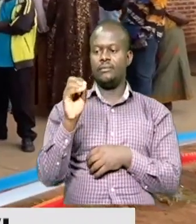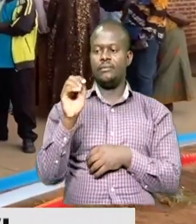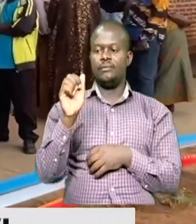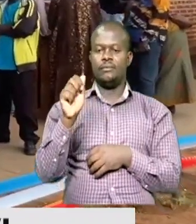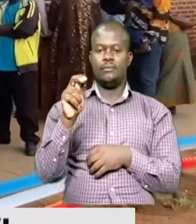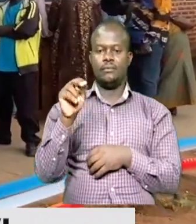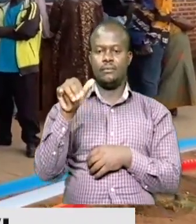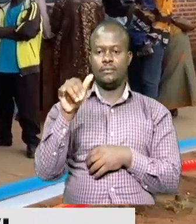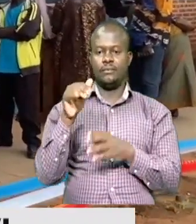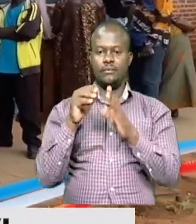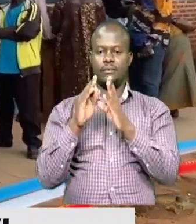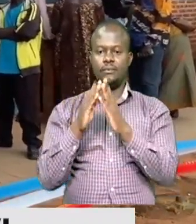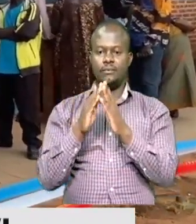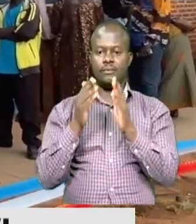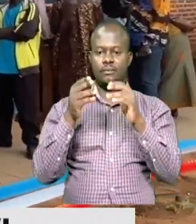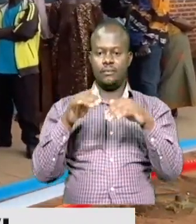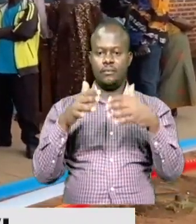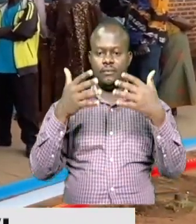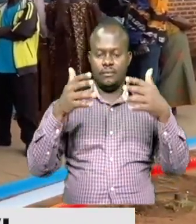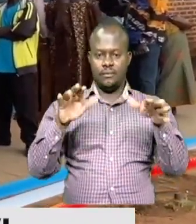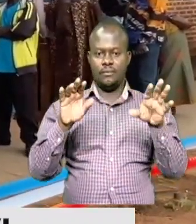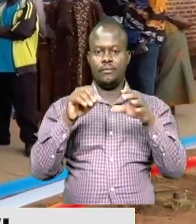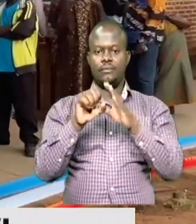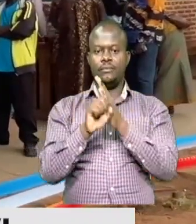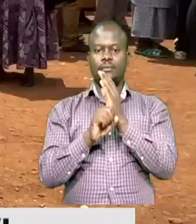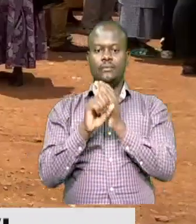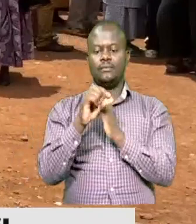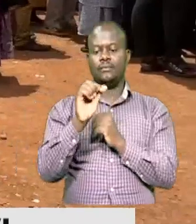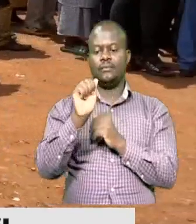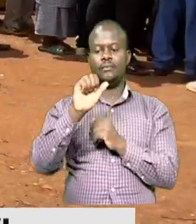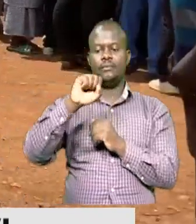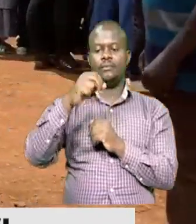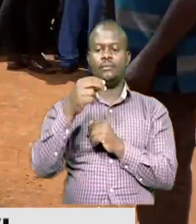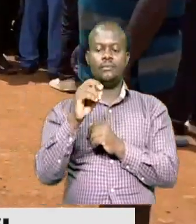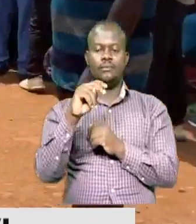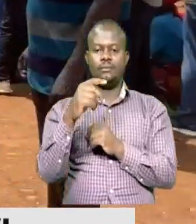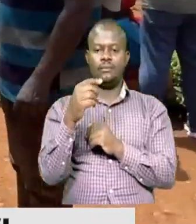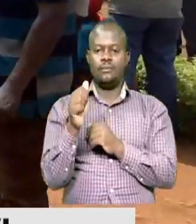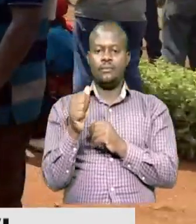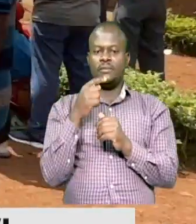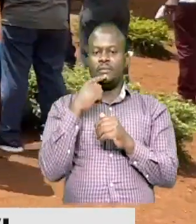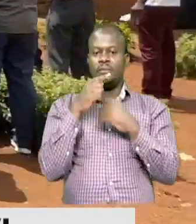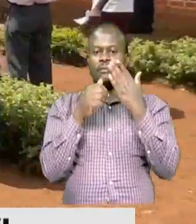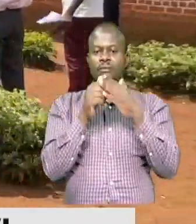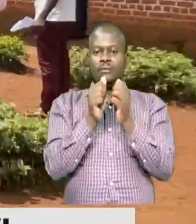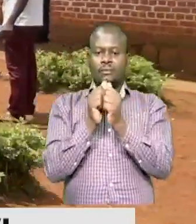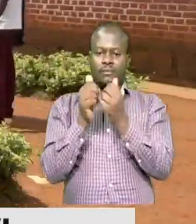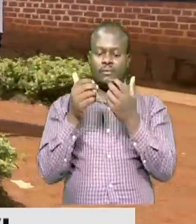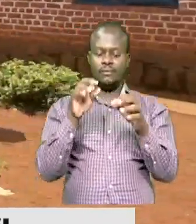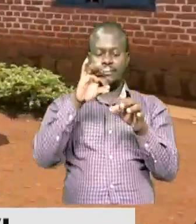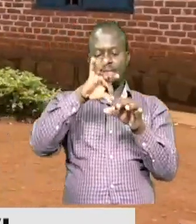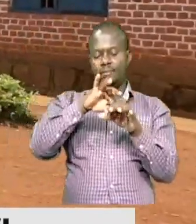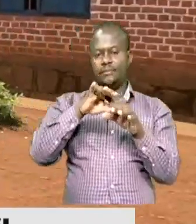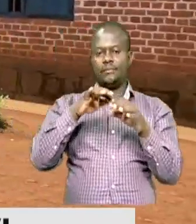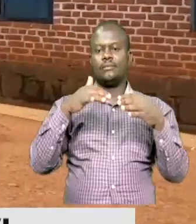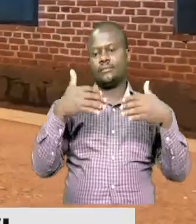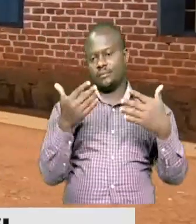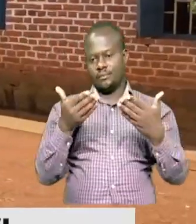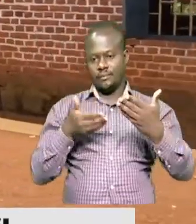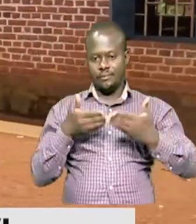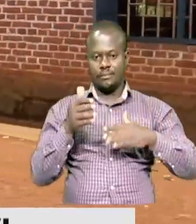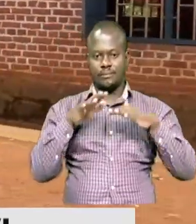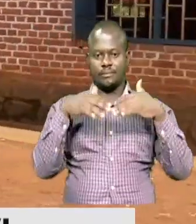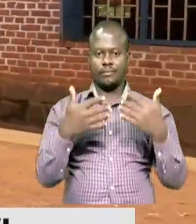Amatora rero akaba amaze kuba muri aka kanya, turi mu murenge wa Gashonga. Turi kumwe n'abamaze gutorwa, batubwira uko bakiri kuba bagira